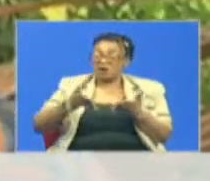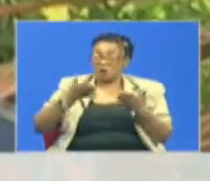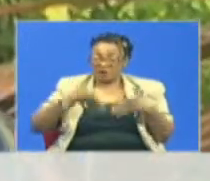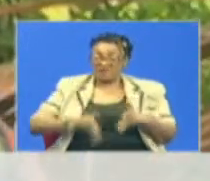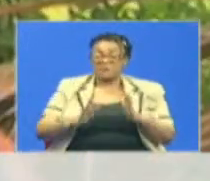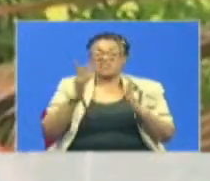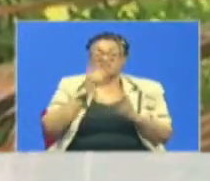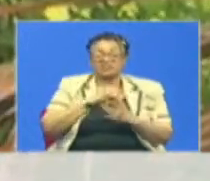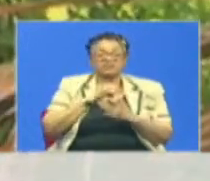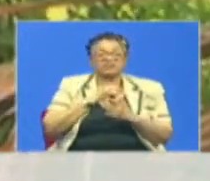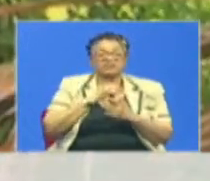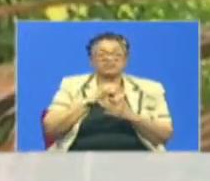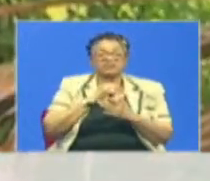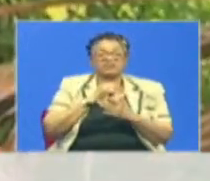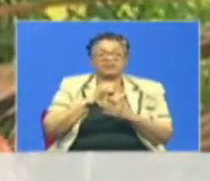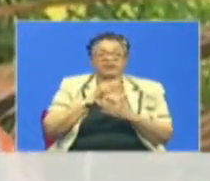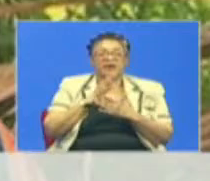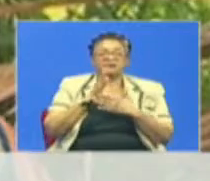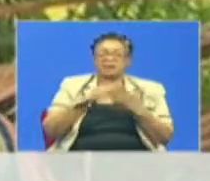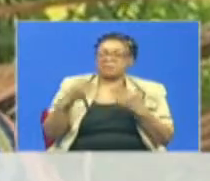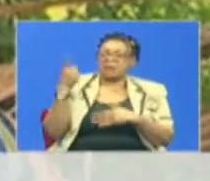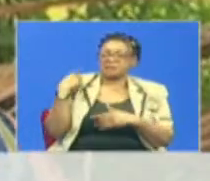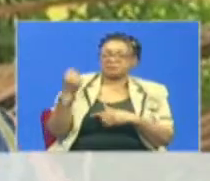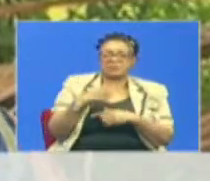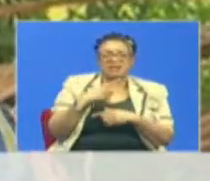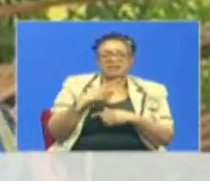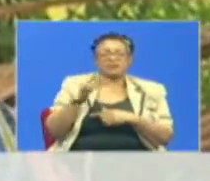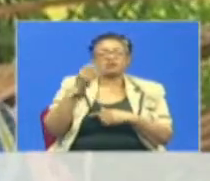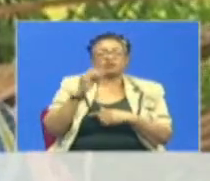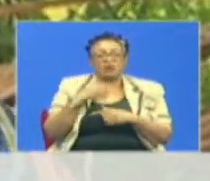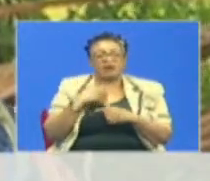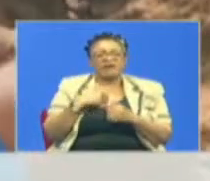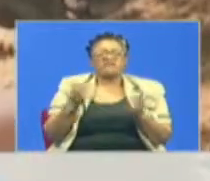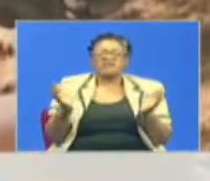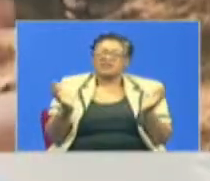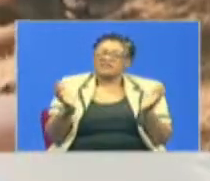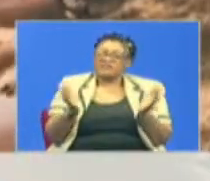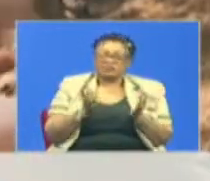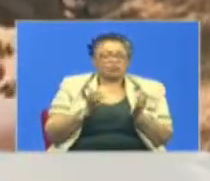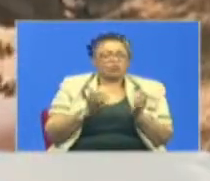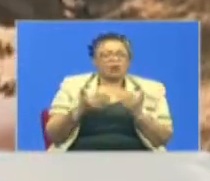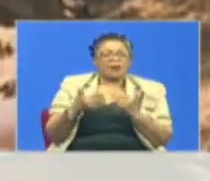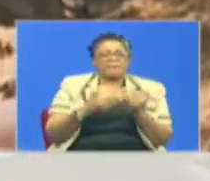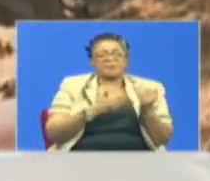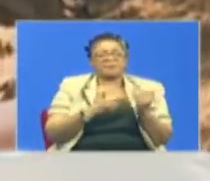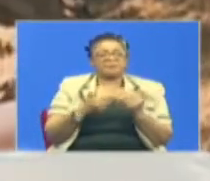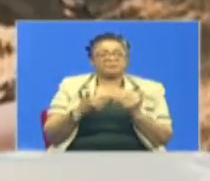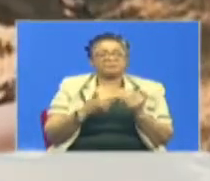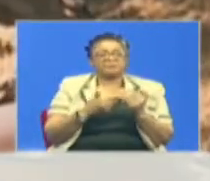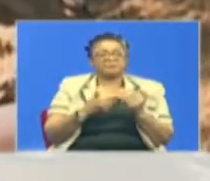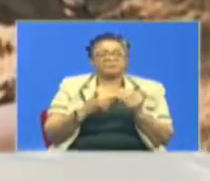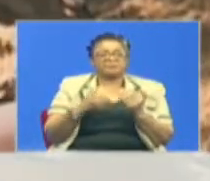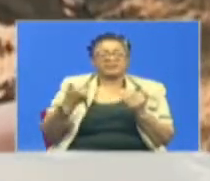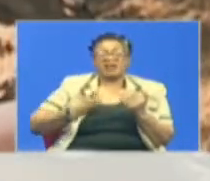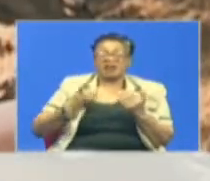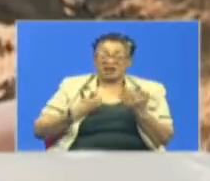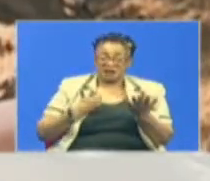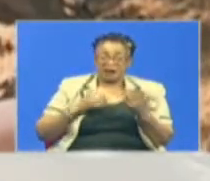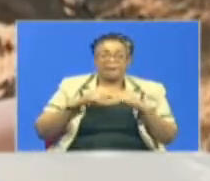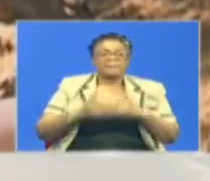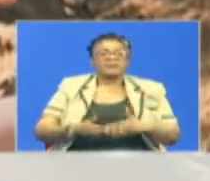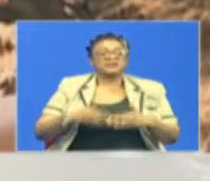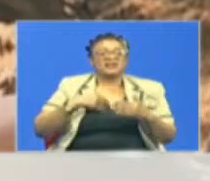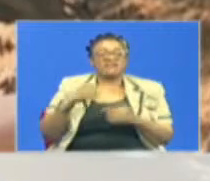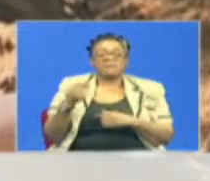wamejifungua mwezi uliopita, kwa hivyo wana watoto wachanga kabisa. Msichana huyu ana ujauzito wa